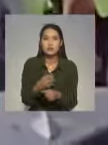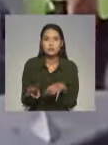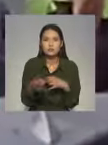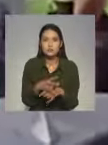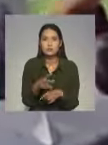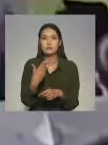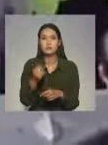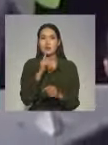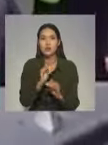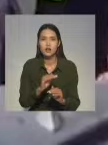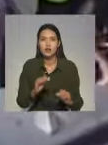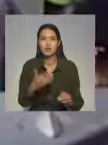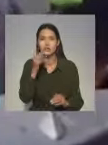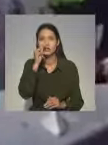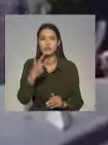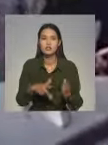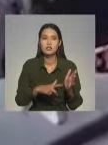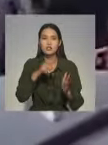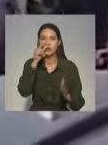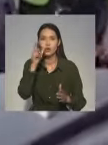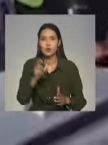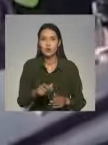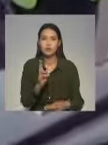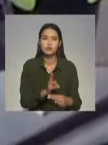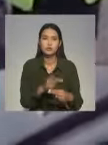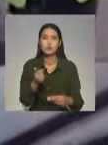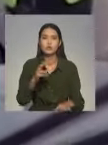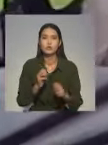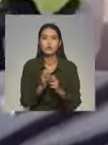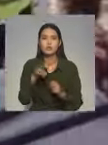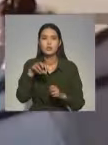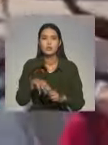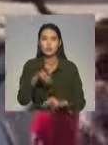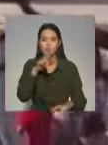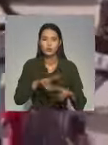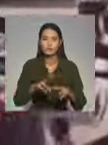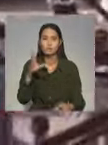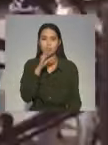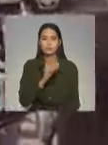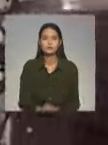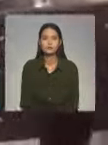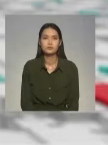«Развращение малолетнего». Если вину 37-летнего мужчины докажут, ему грозит до 12 лет тюрьмы.